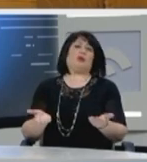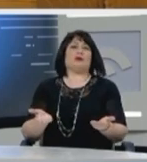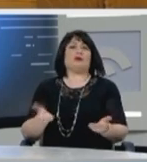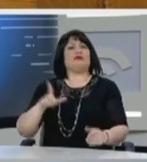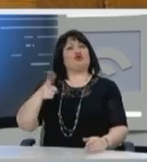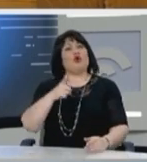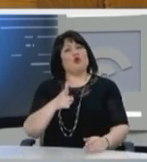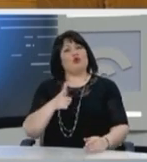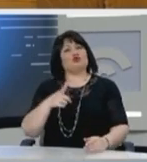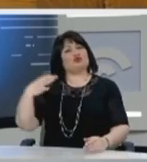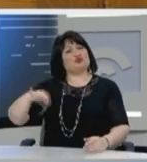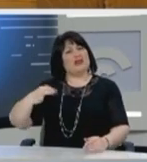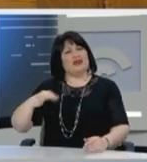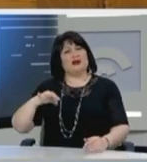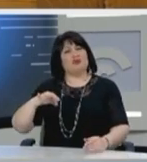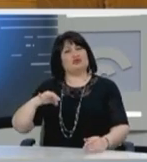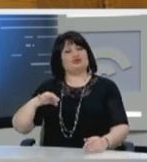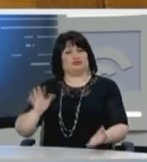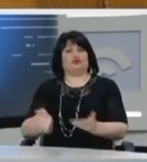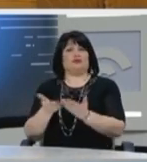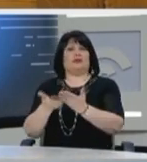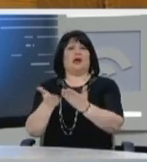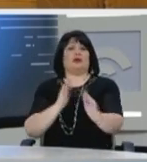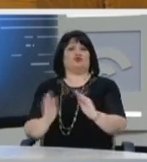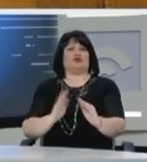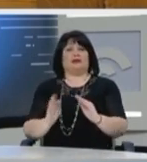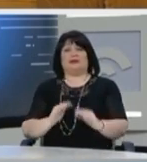τους φτωχούς, τους ανήμπορους.